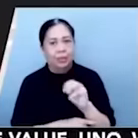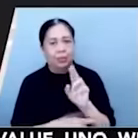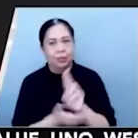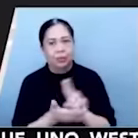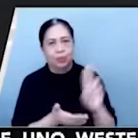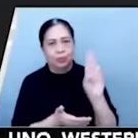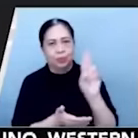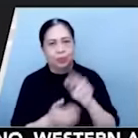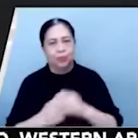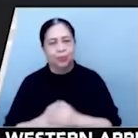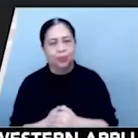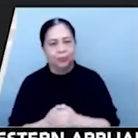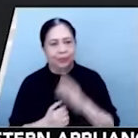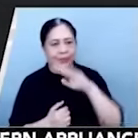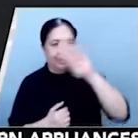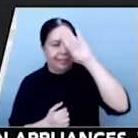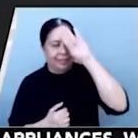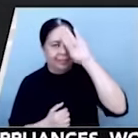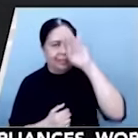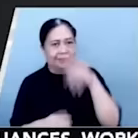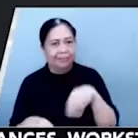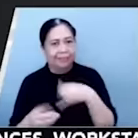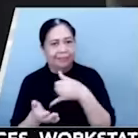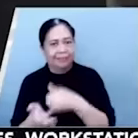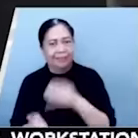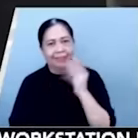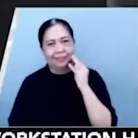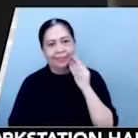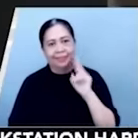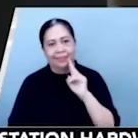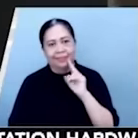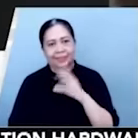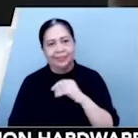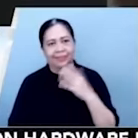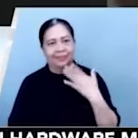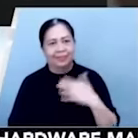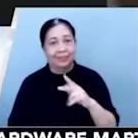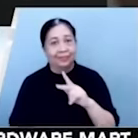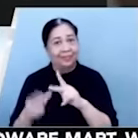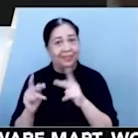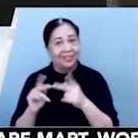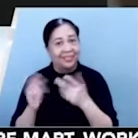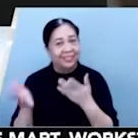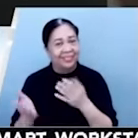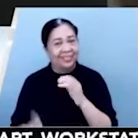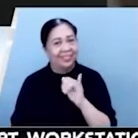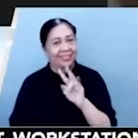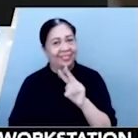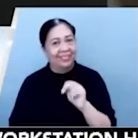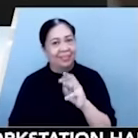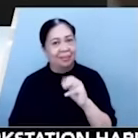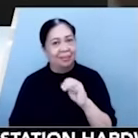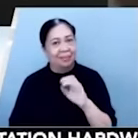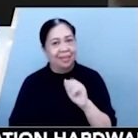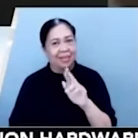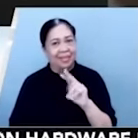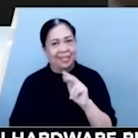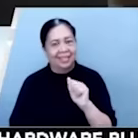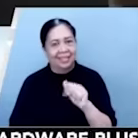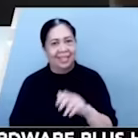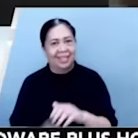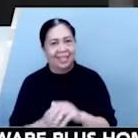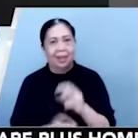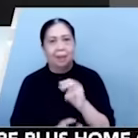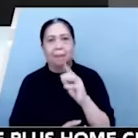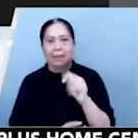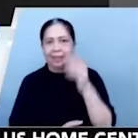Cavite. Iginawad kina Maris Umali at sa aking partner na si Ivan Mayrina ang Media Excellence